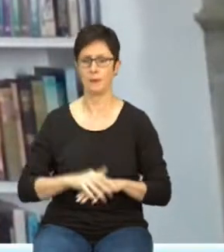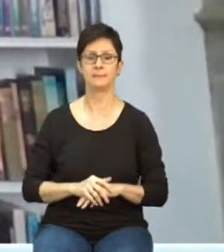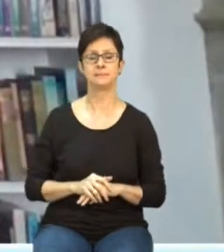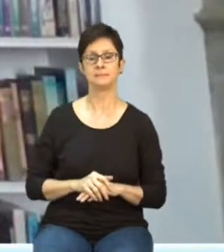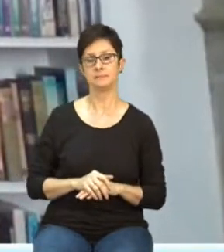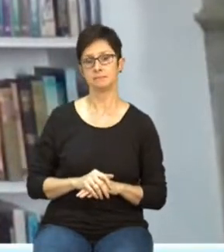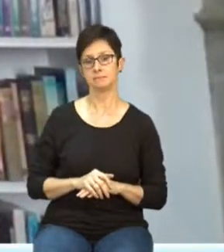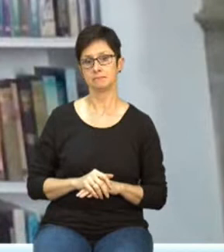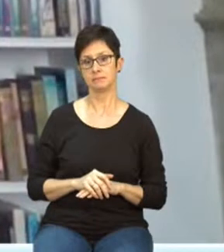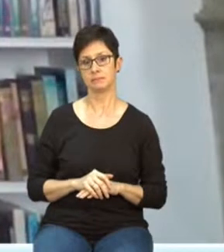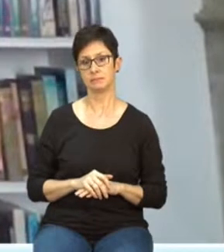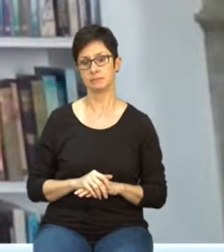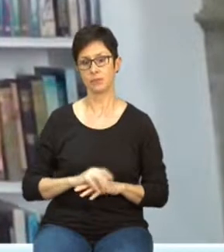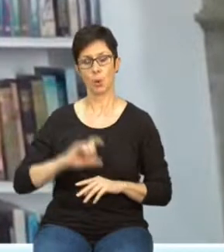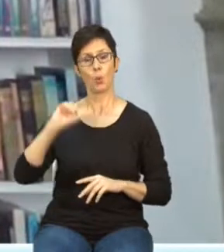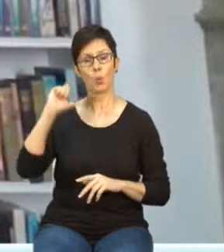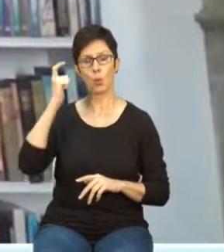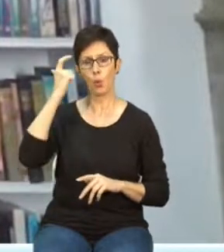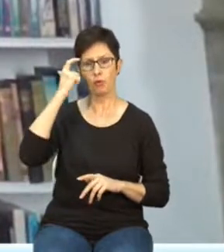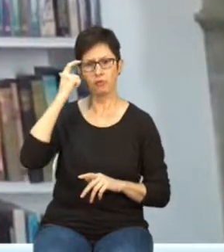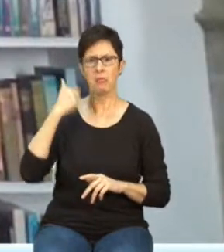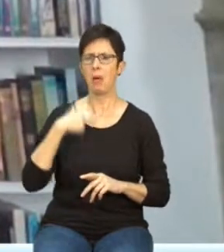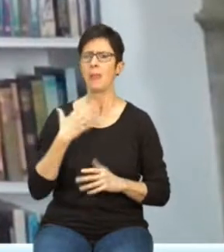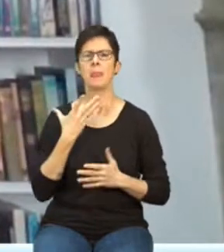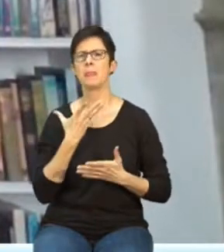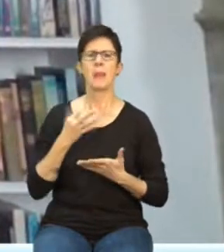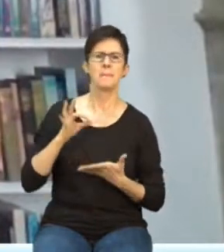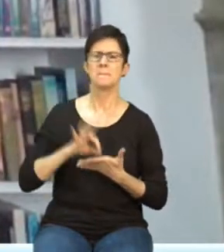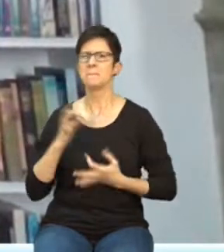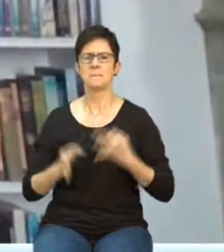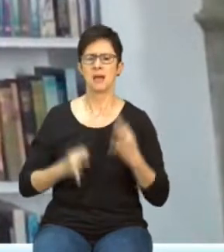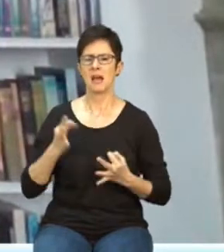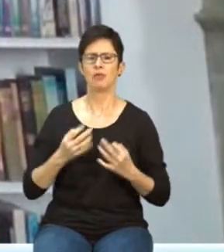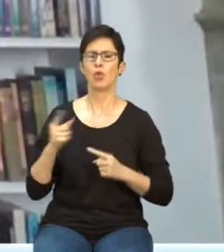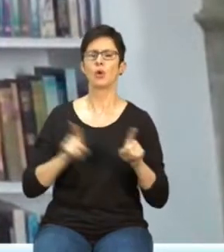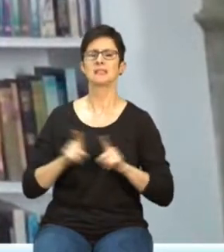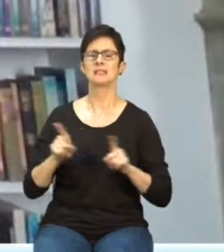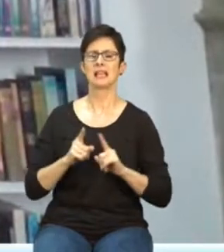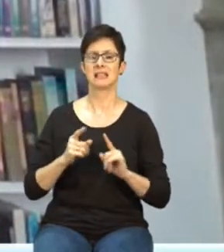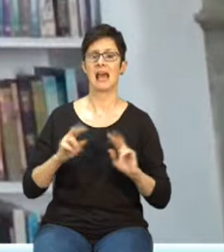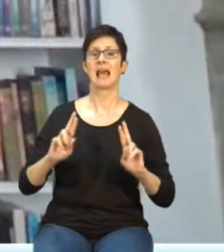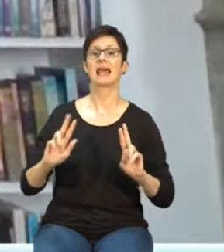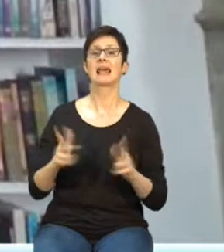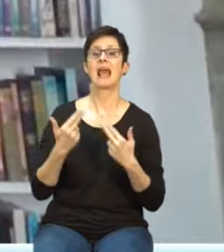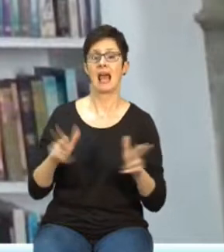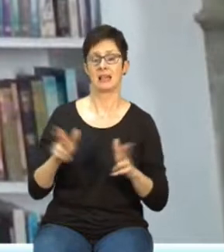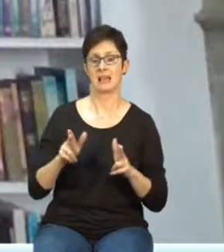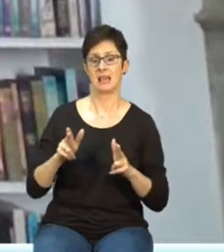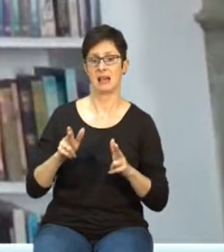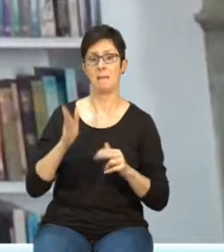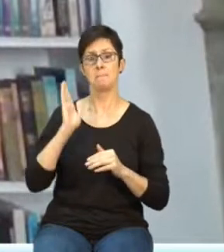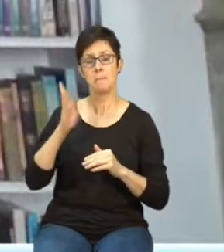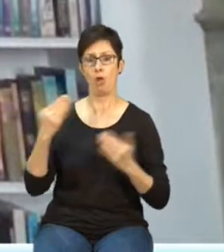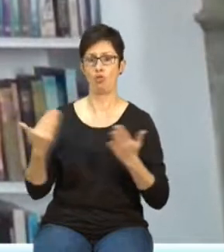a zatem ta główna Niepewność dotyczy ekspozycji a więc kiedy na rynku pojawia się